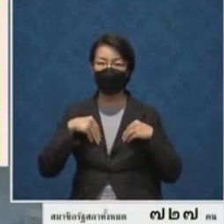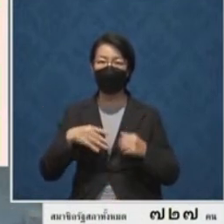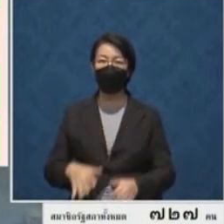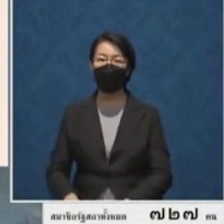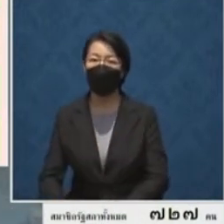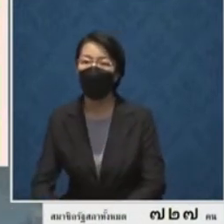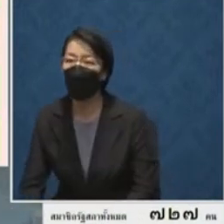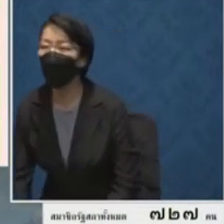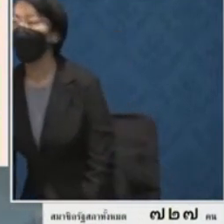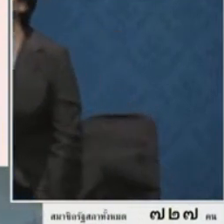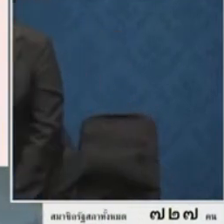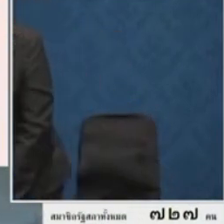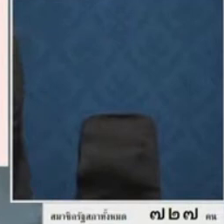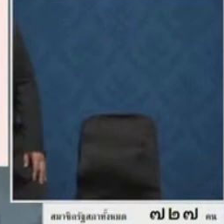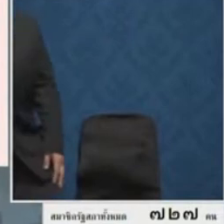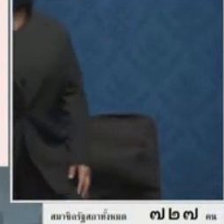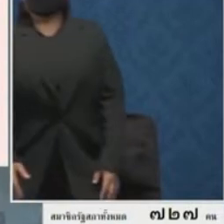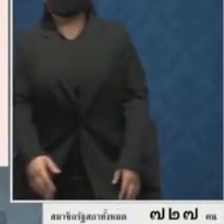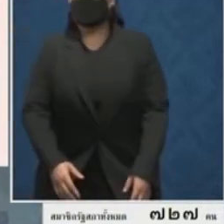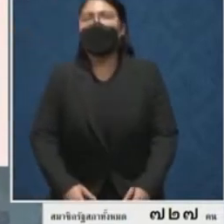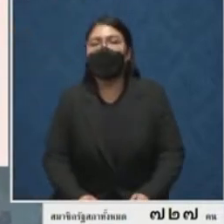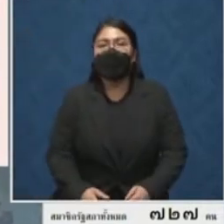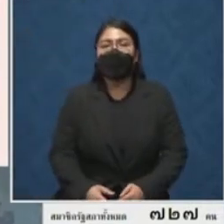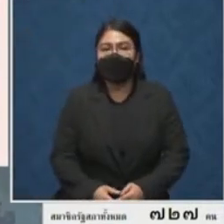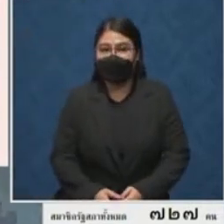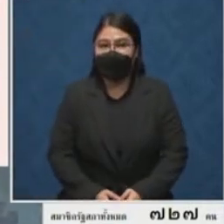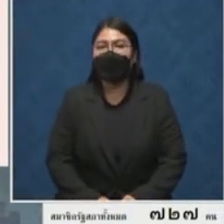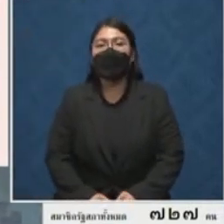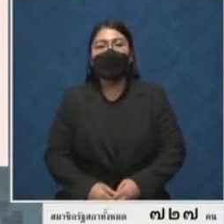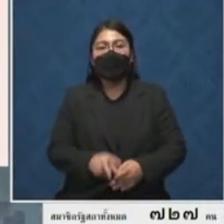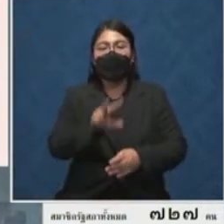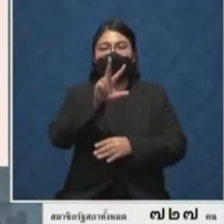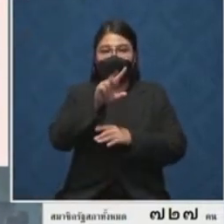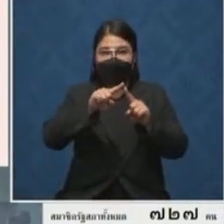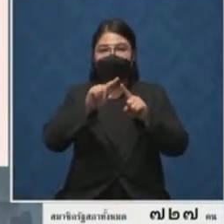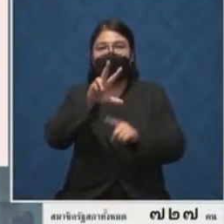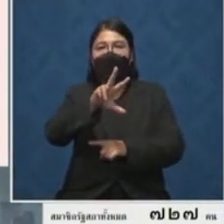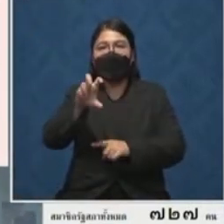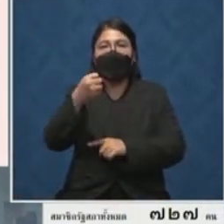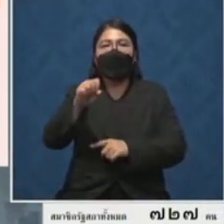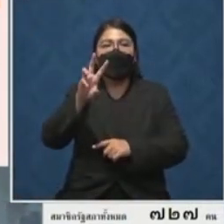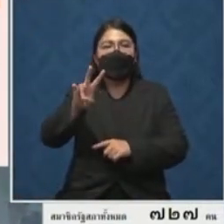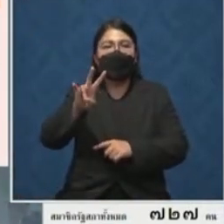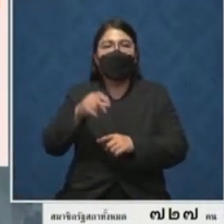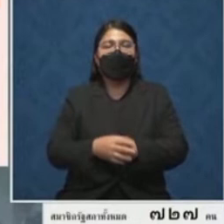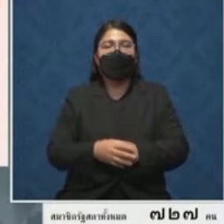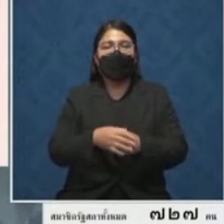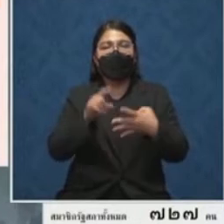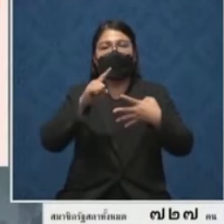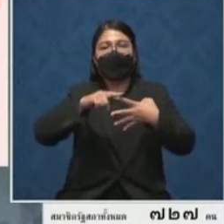317นางสาวปิยะฉัตรวันเฉลิม 1ไม่รับหลักการ2ไม่รับหลัก